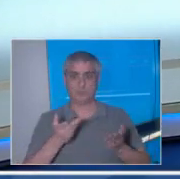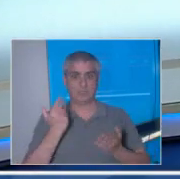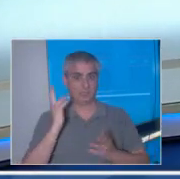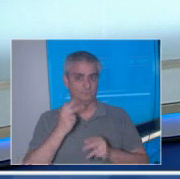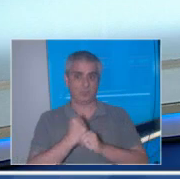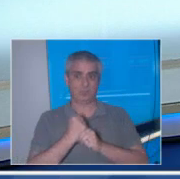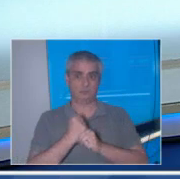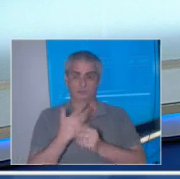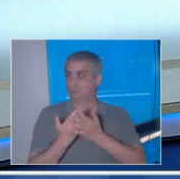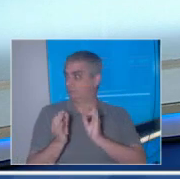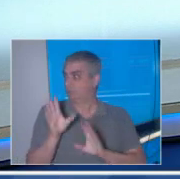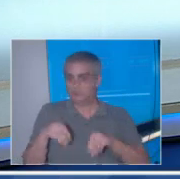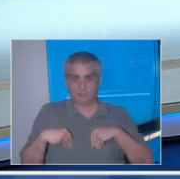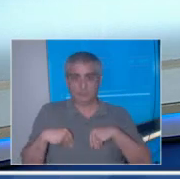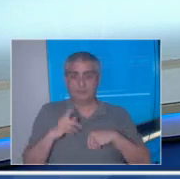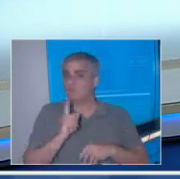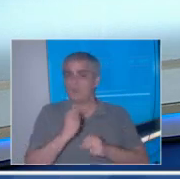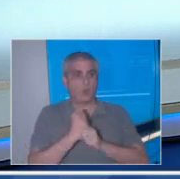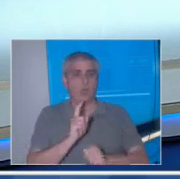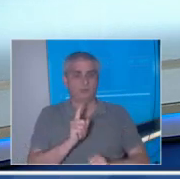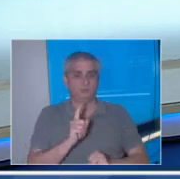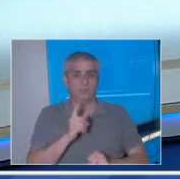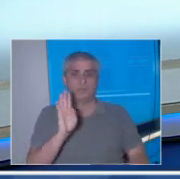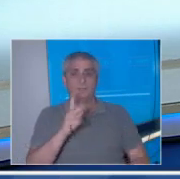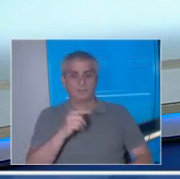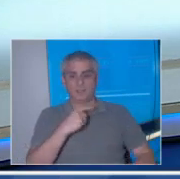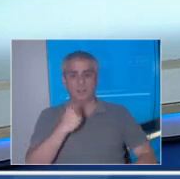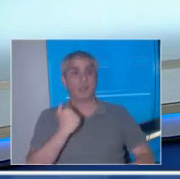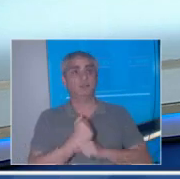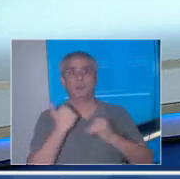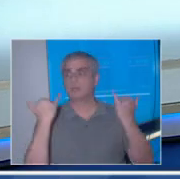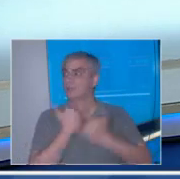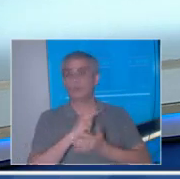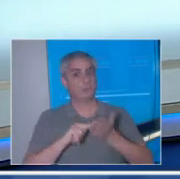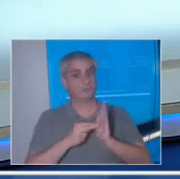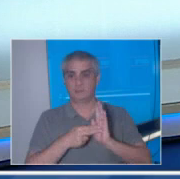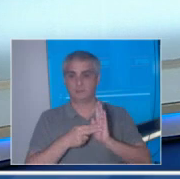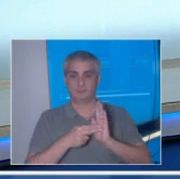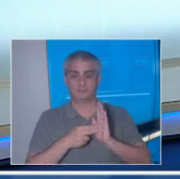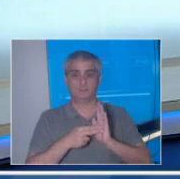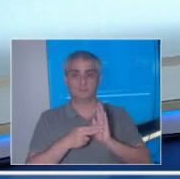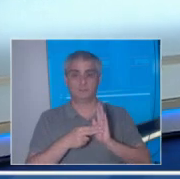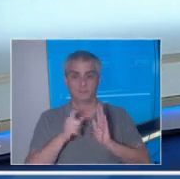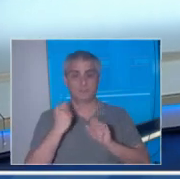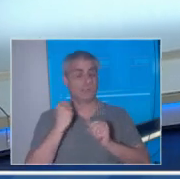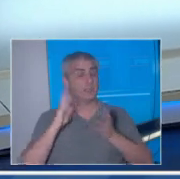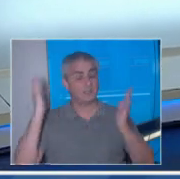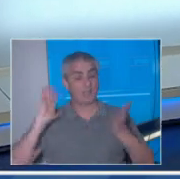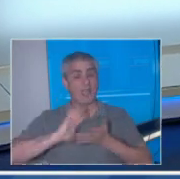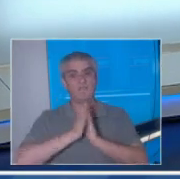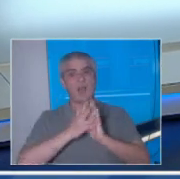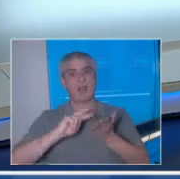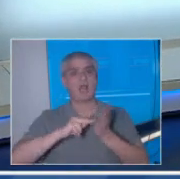יכול להיות לפי היועצת המשפטית לממשלה. אבל לא עשה את זה, ועכשיו נתניהו עשה כאן טעות טקטית שהפכה מהר מאוד לטעות אסטרטגית